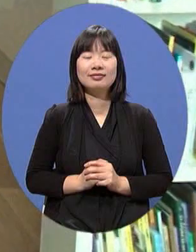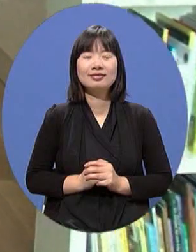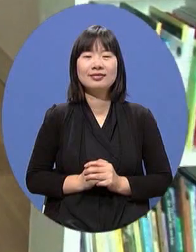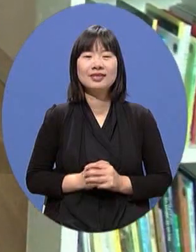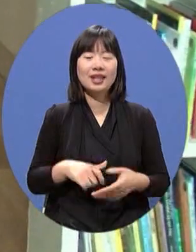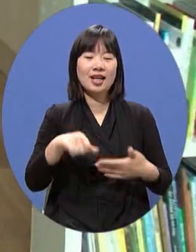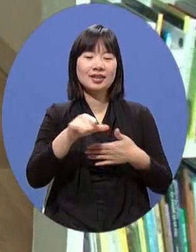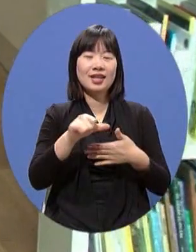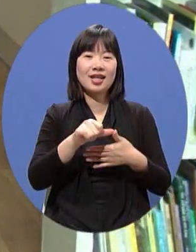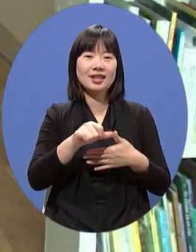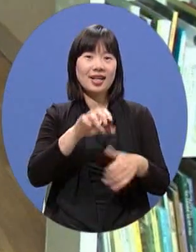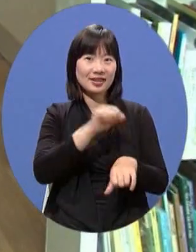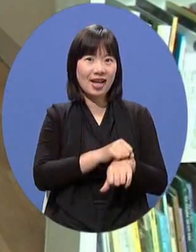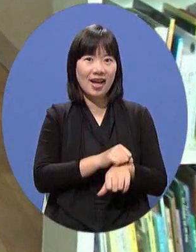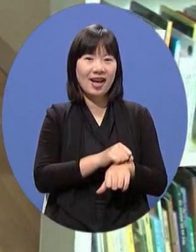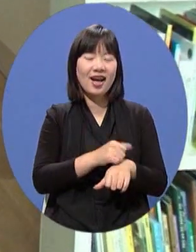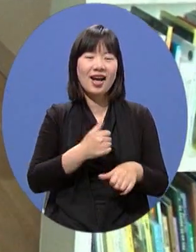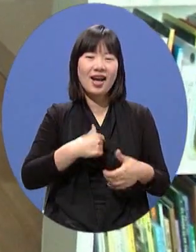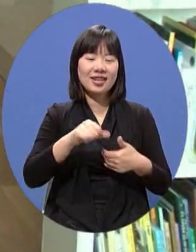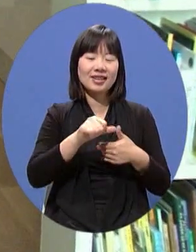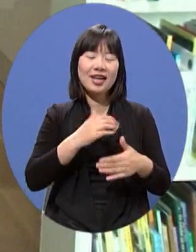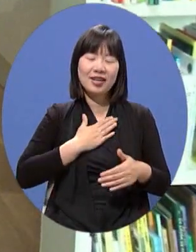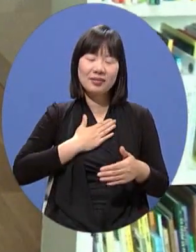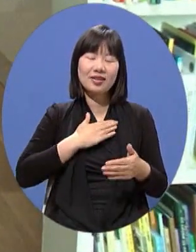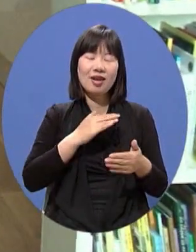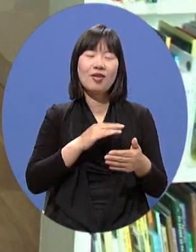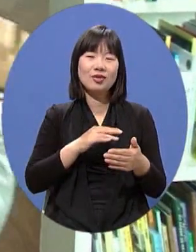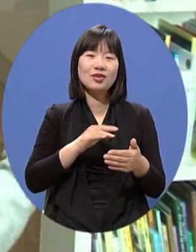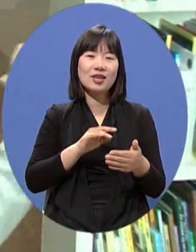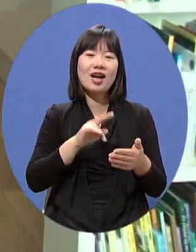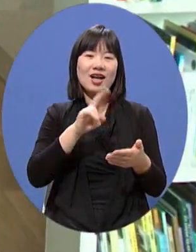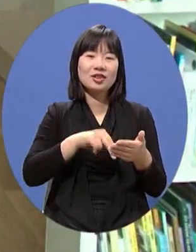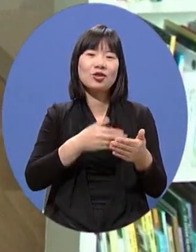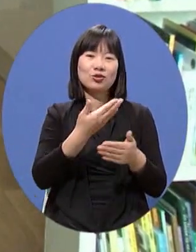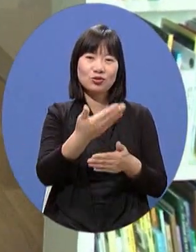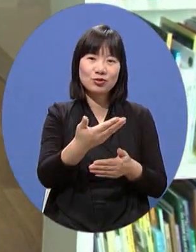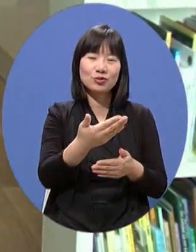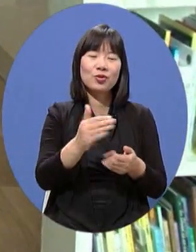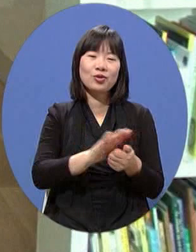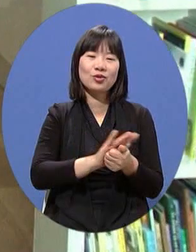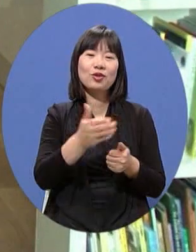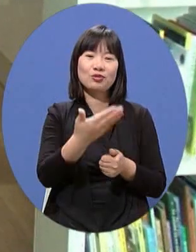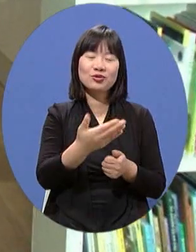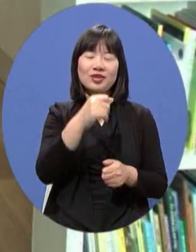아이가 잘했을 땐 아이의 감정을 읽어주고 격려해주는 것이 좋습니다.